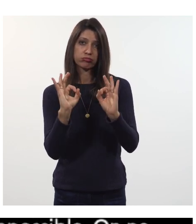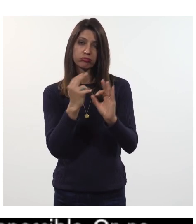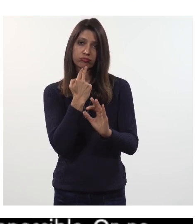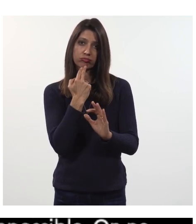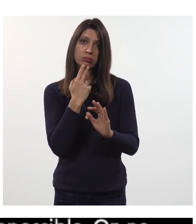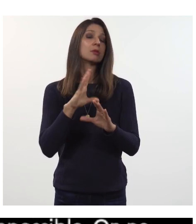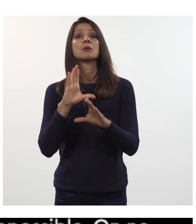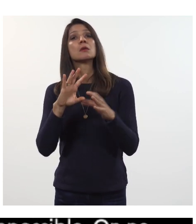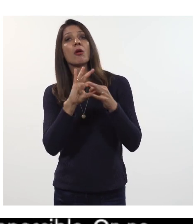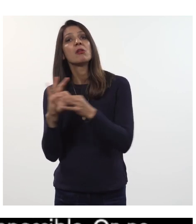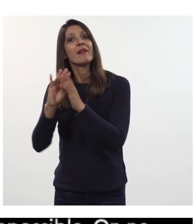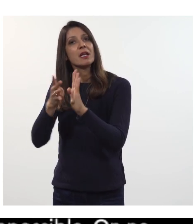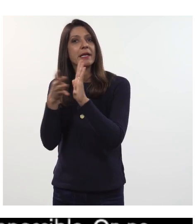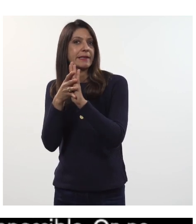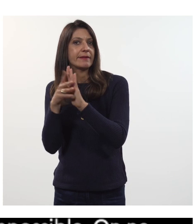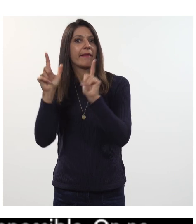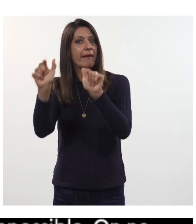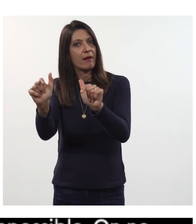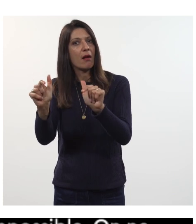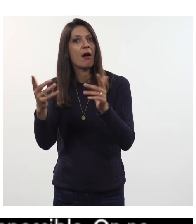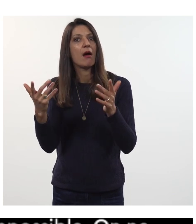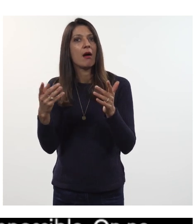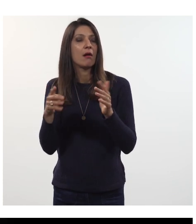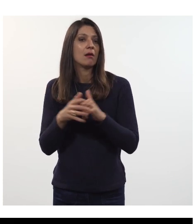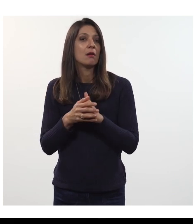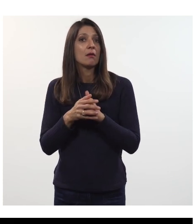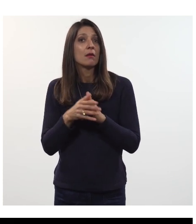critères, je ne vous les ai pas mis, mais vous trouverez les critères